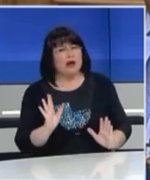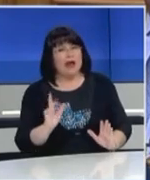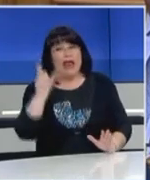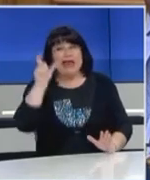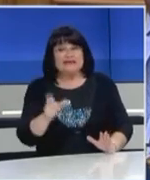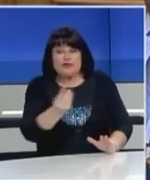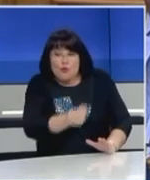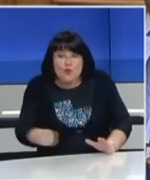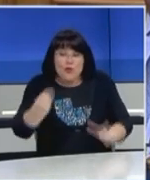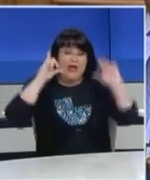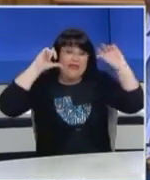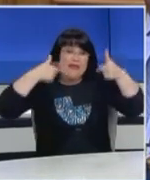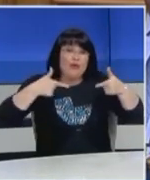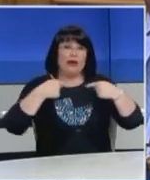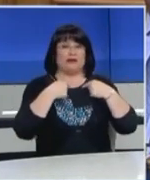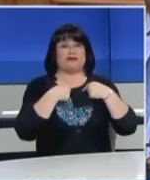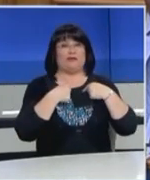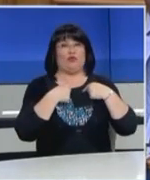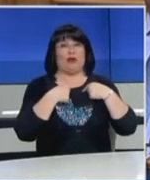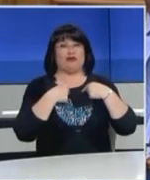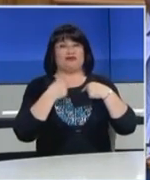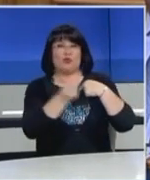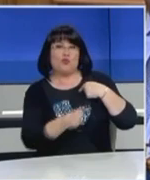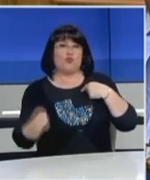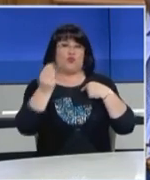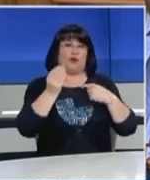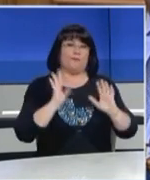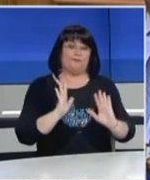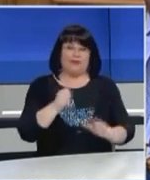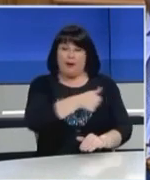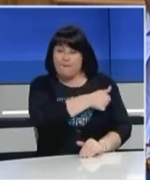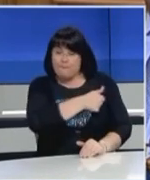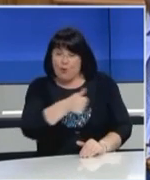πιο δημοκράτες από εμάς. Και ότι εσείς έχετε